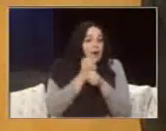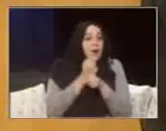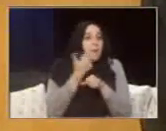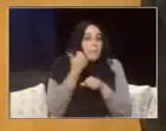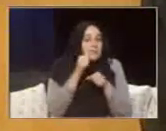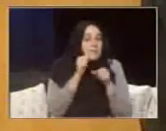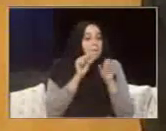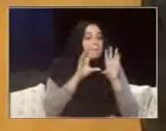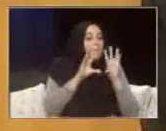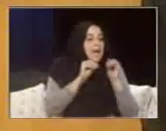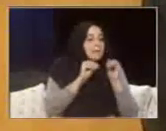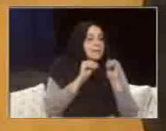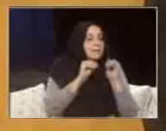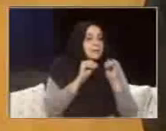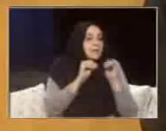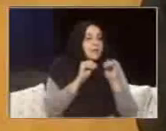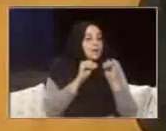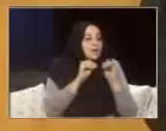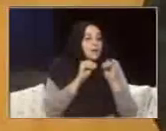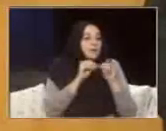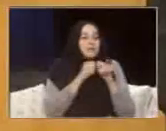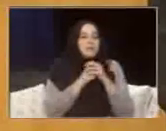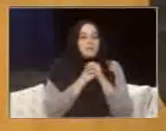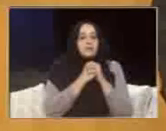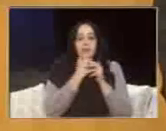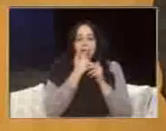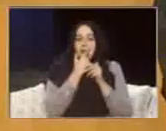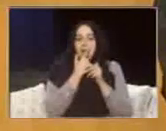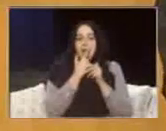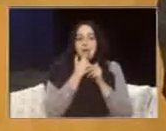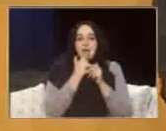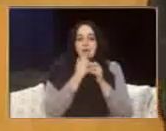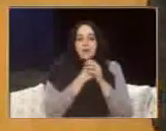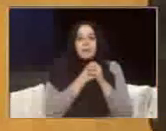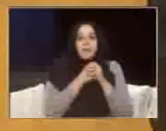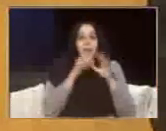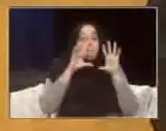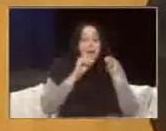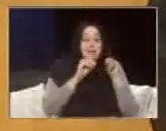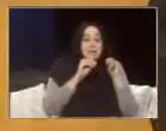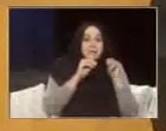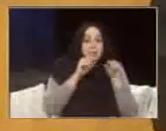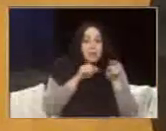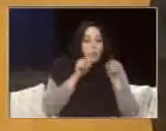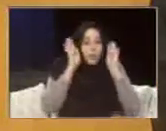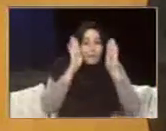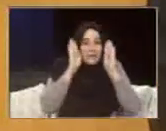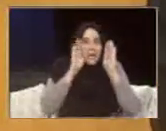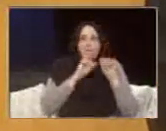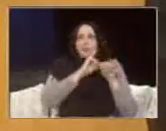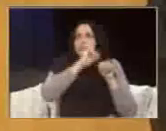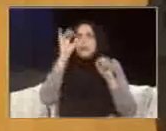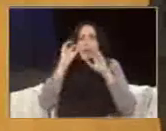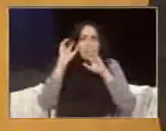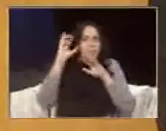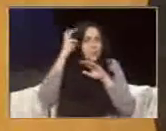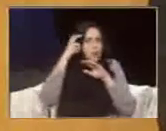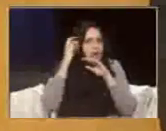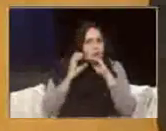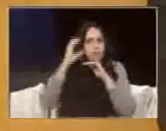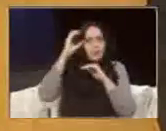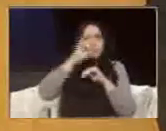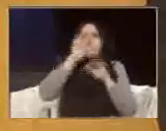كاين مكان قبل يعني حتى عندك راه عندك الوقت حتى شروق الشمس، وظن انا ممكن السبعة تقريبا حتى